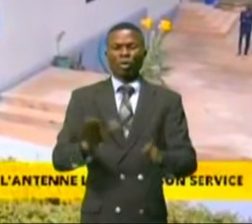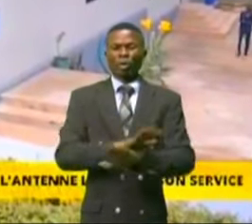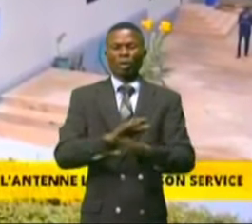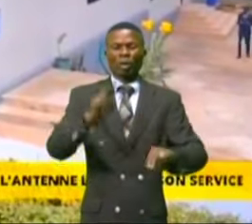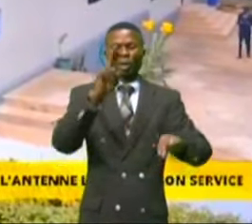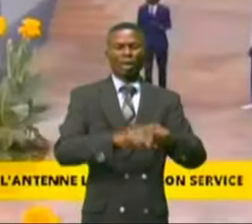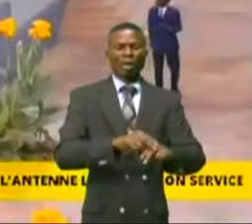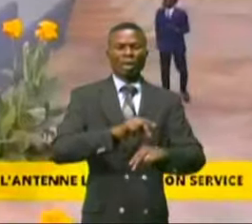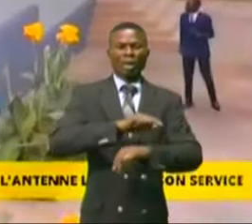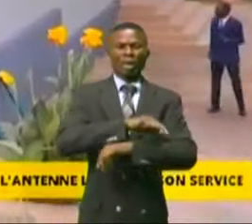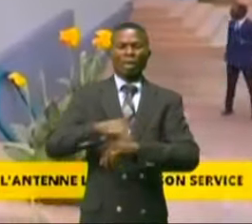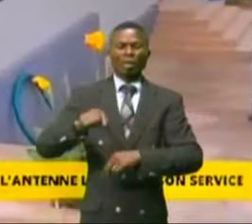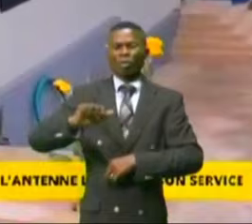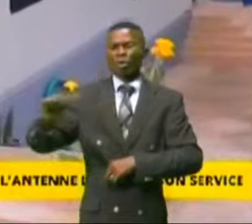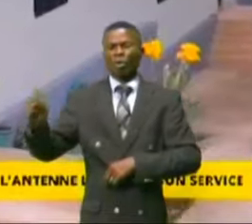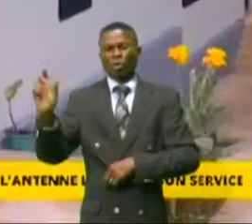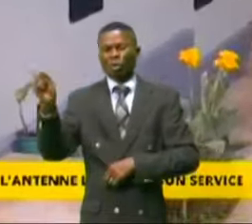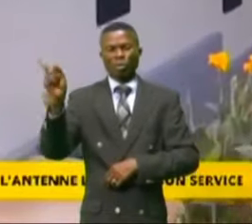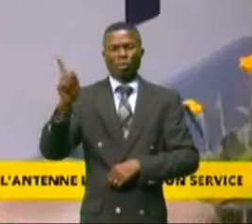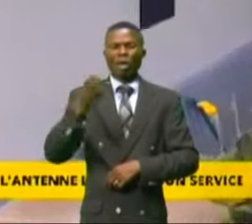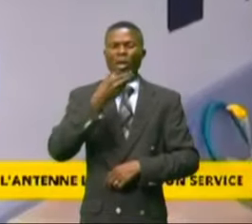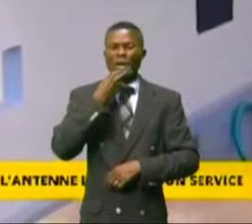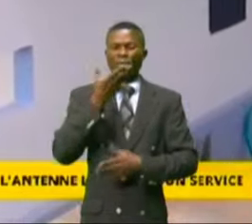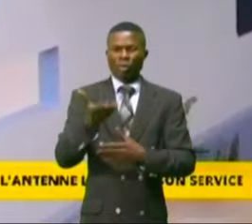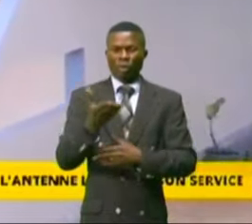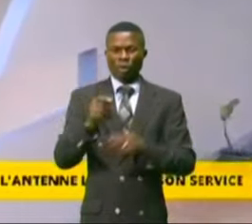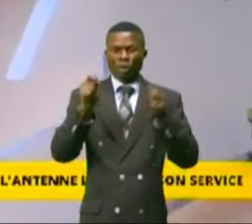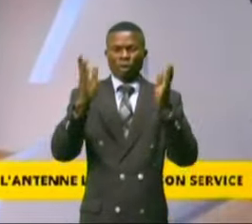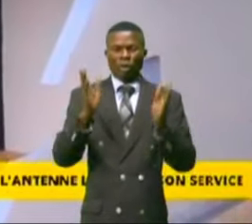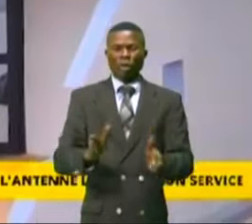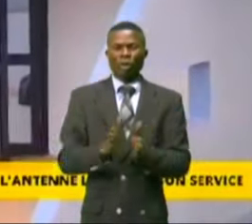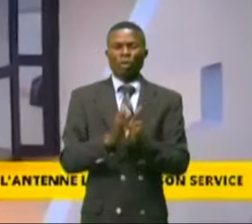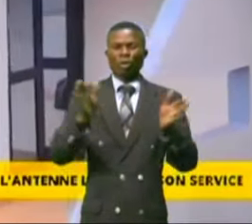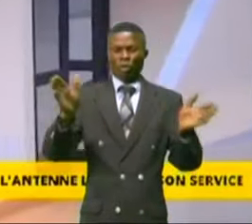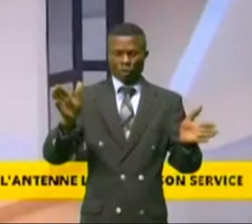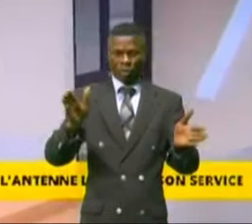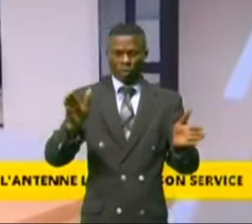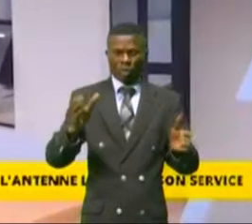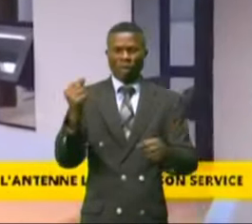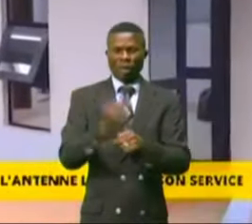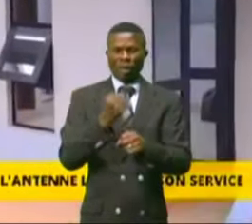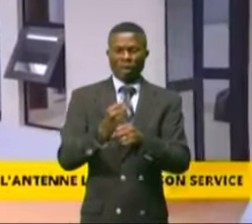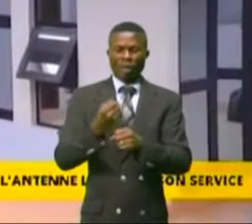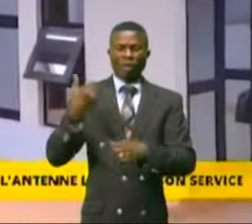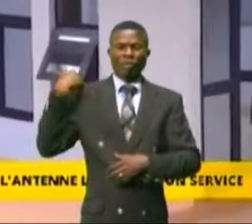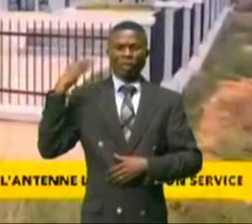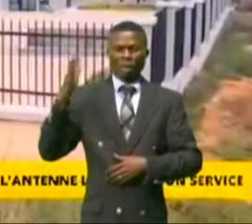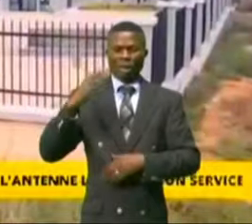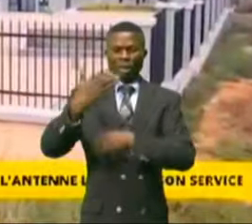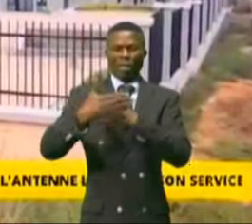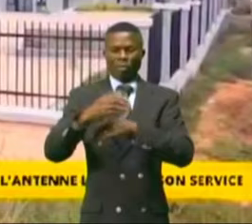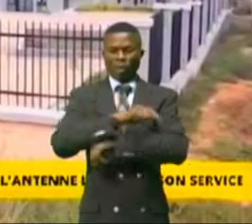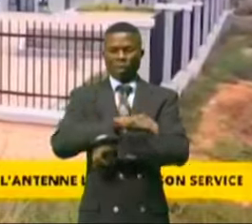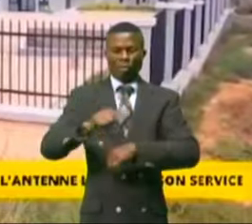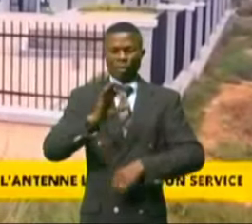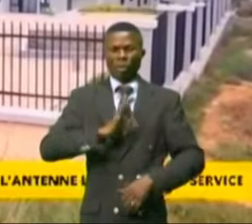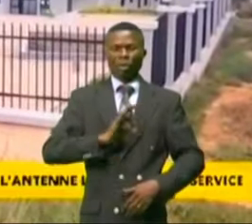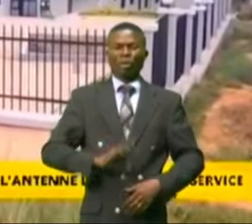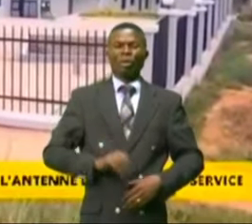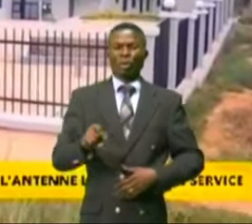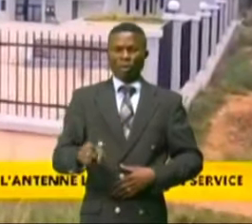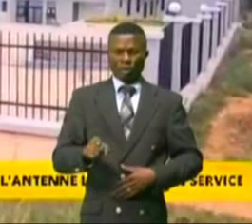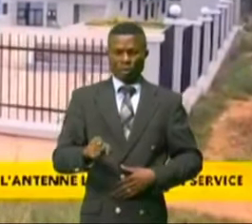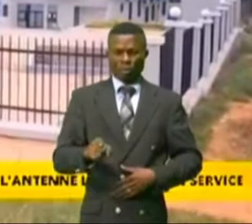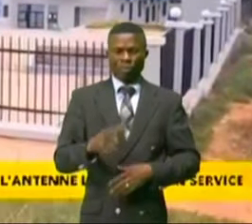dans des locaux de fortune en Mbujimayi. Le journal officiel, un service public rattaché à la présidence de la République,